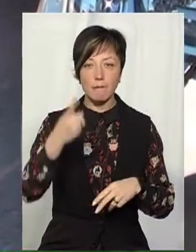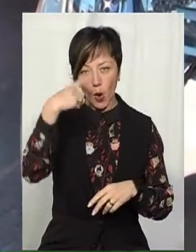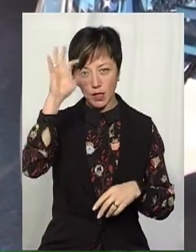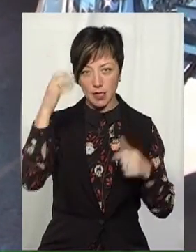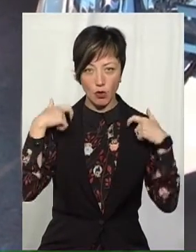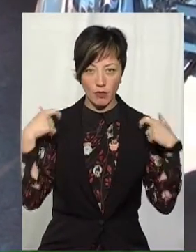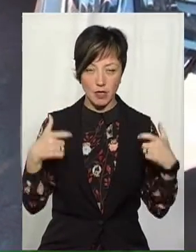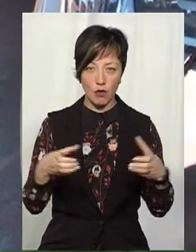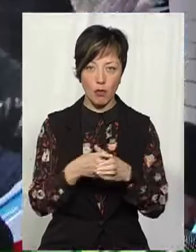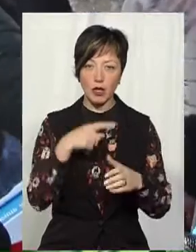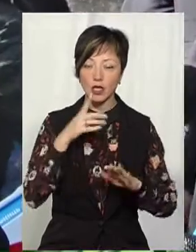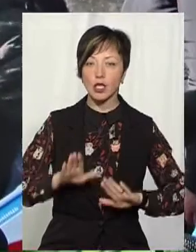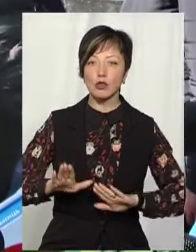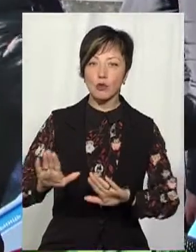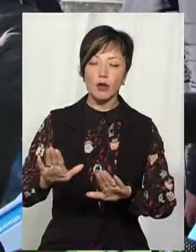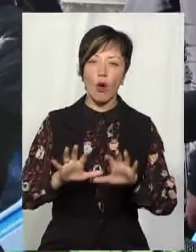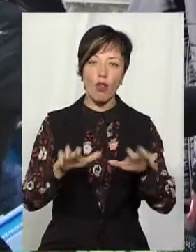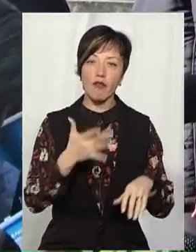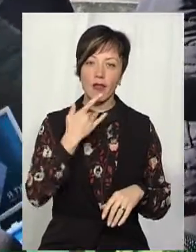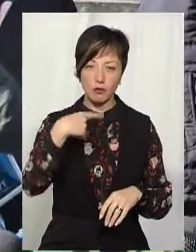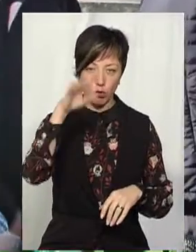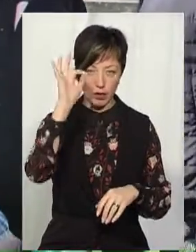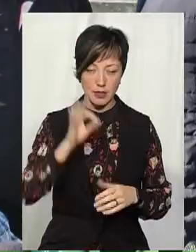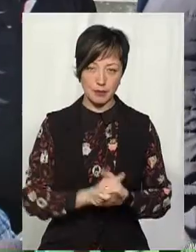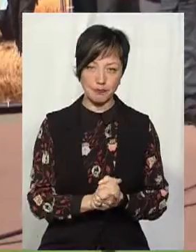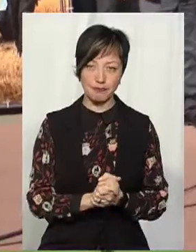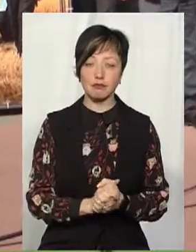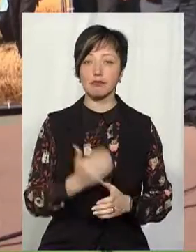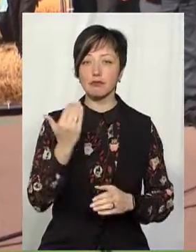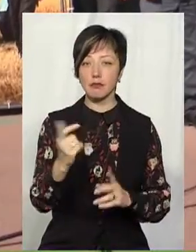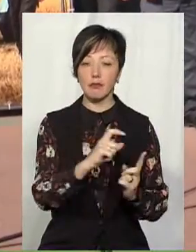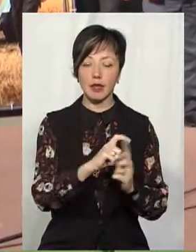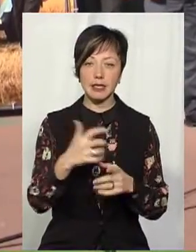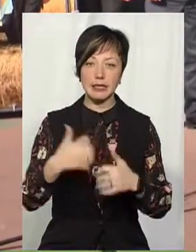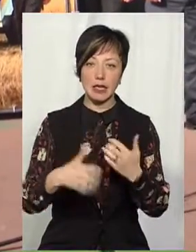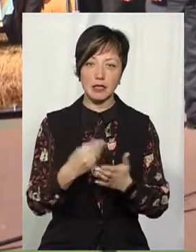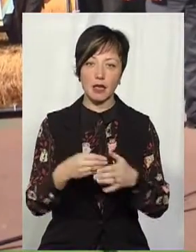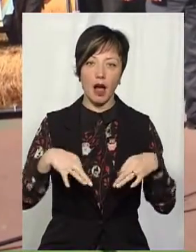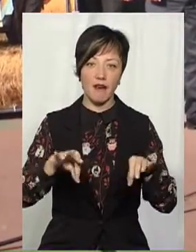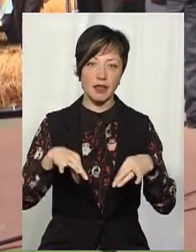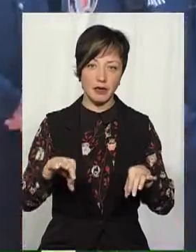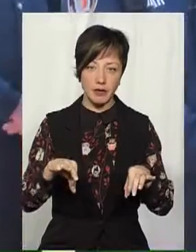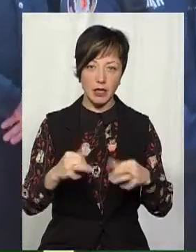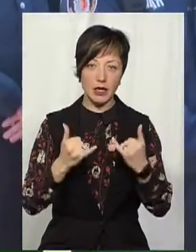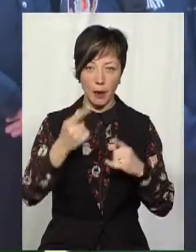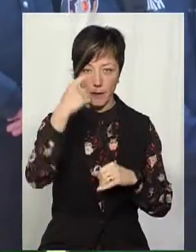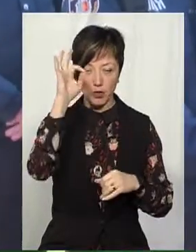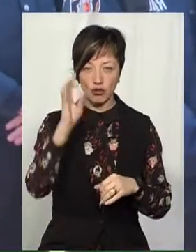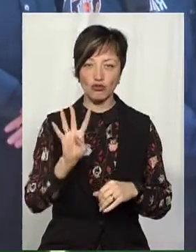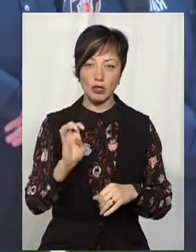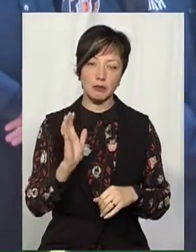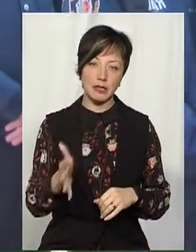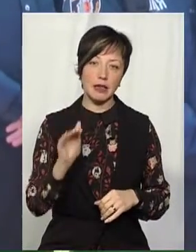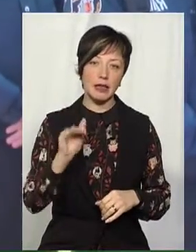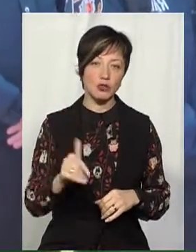офіцерів громад, каже заступник голови Нацполіції України Олександр Фацевич. За його словами, середня ціна автівки для поліцейських офіцерів –